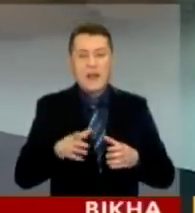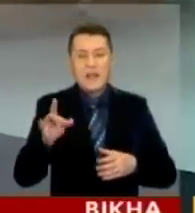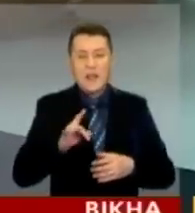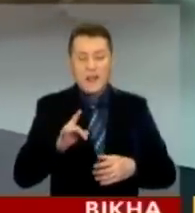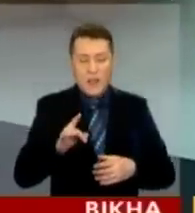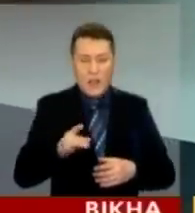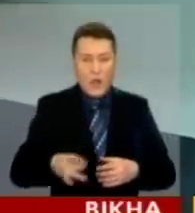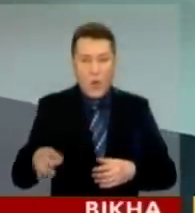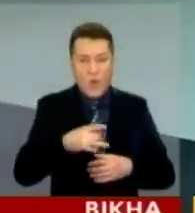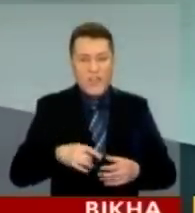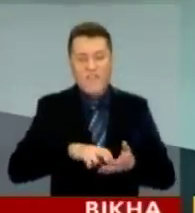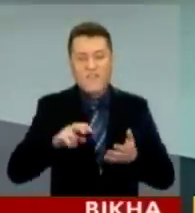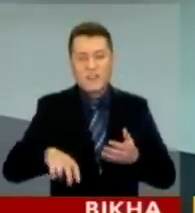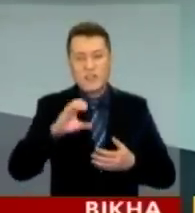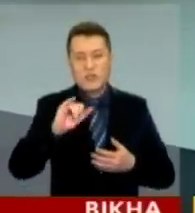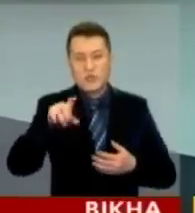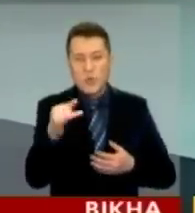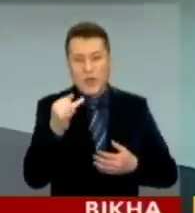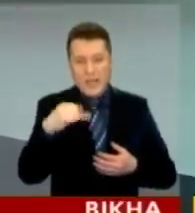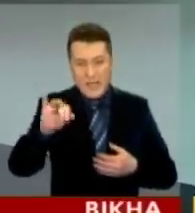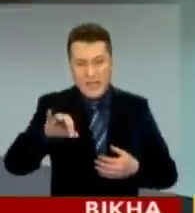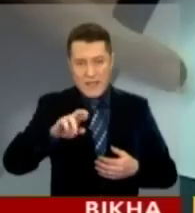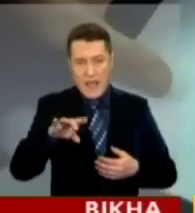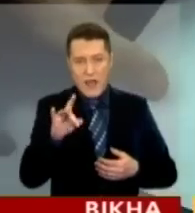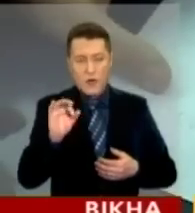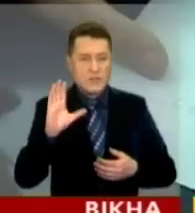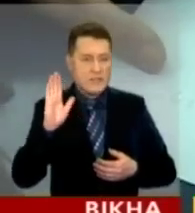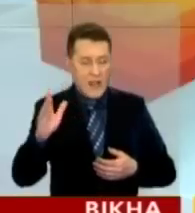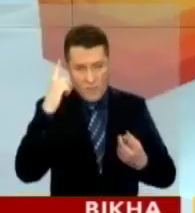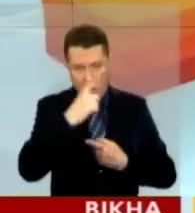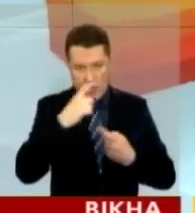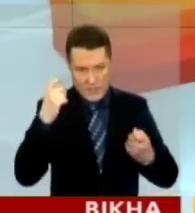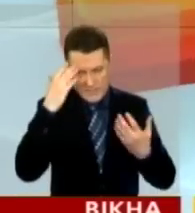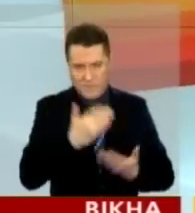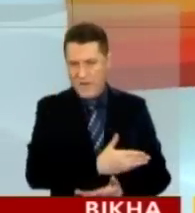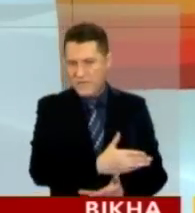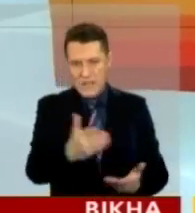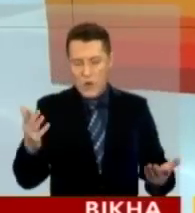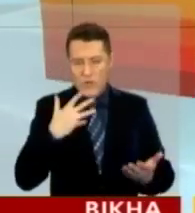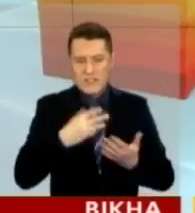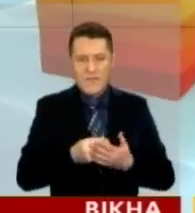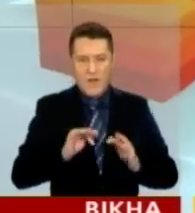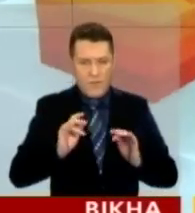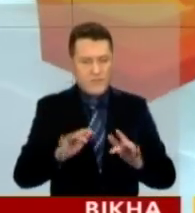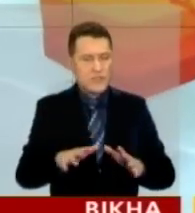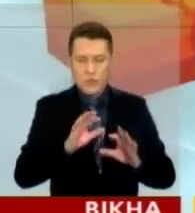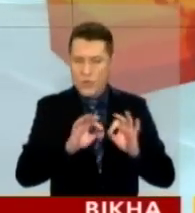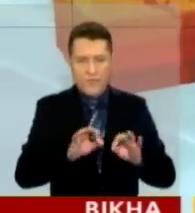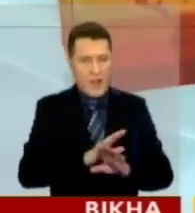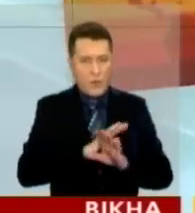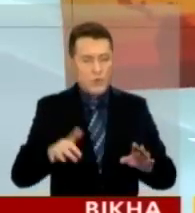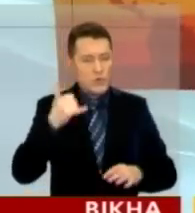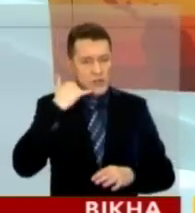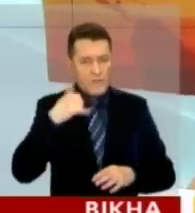Ярослав Сухий. Член партії з 2005 року він оголосив про своє рішення при вселюдно. Свого вчинку депутат не коментує, його